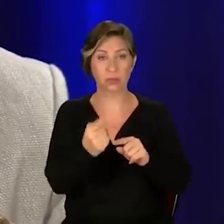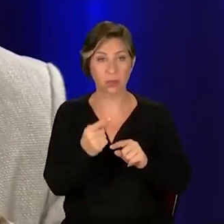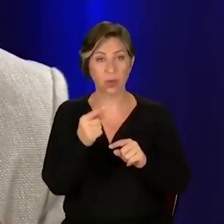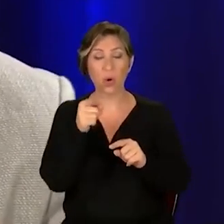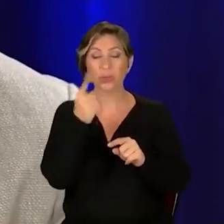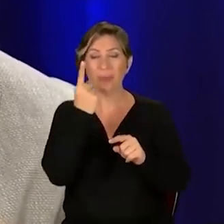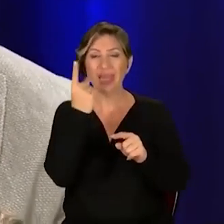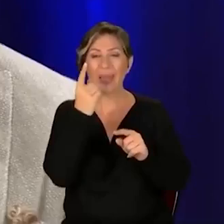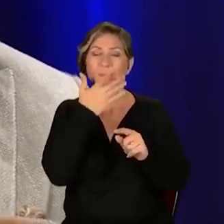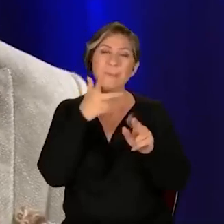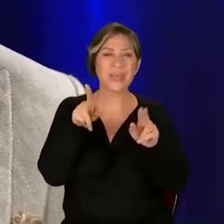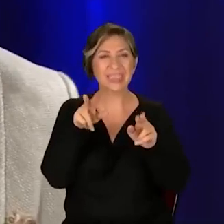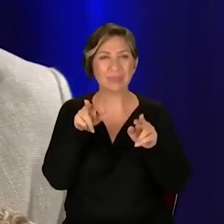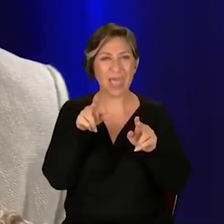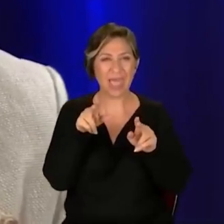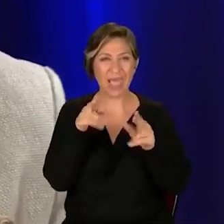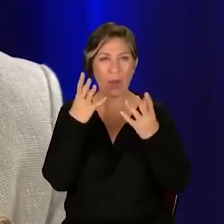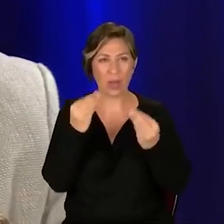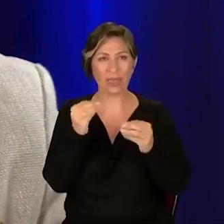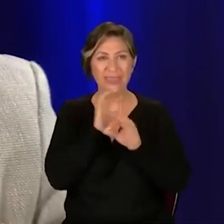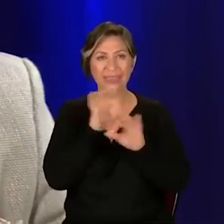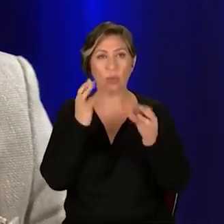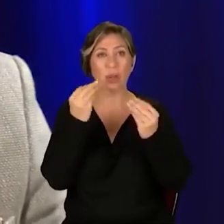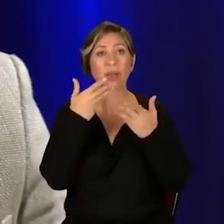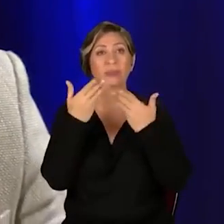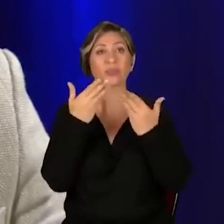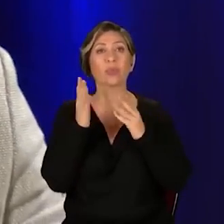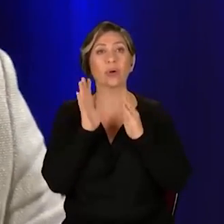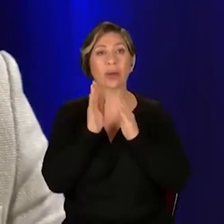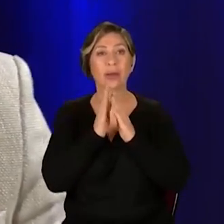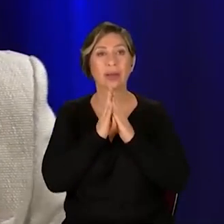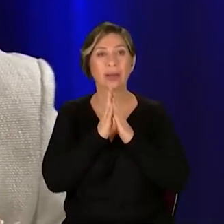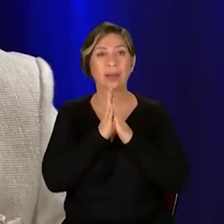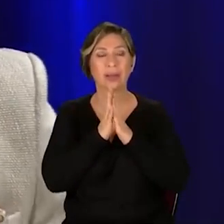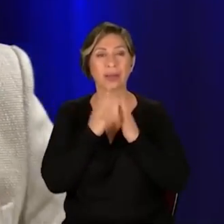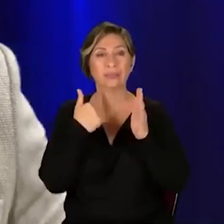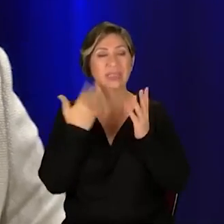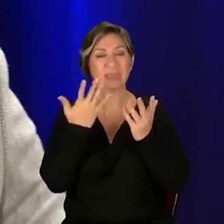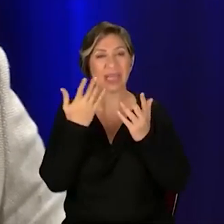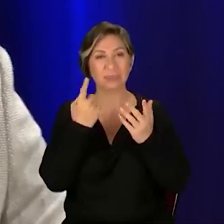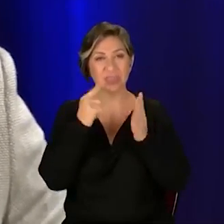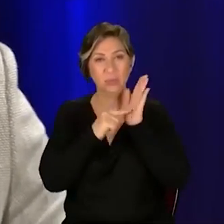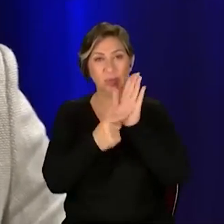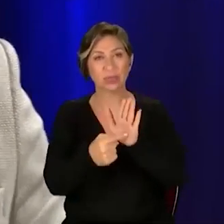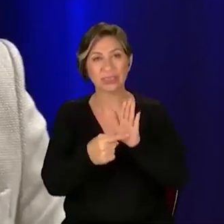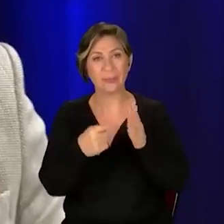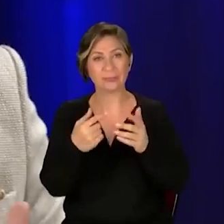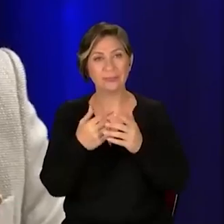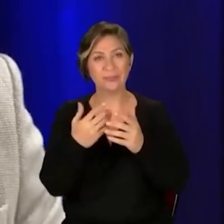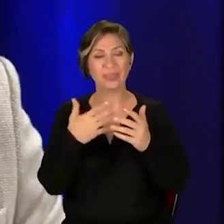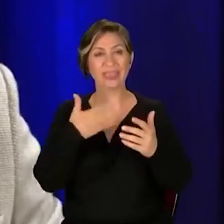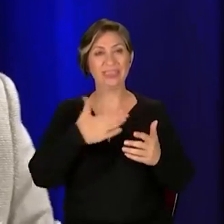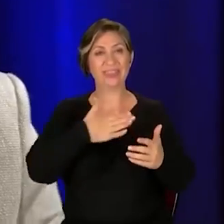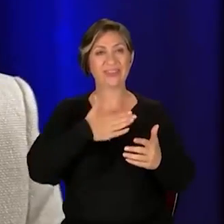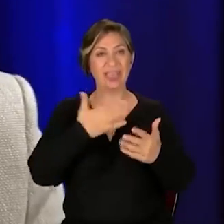bir çeşit metafor, yani fizyolojik olarak tam anlatmıyor yani. Hayır, ben zaten ama hani bize diyorum. Mesela şeyi gösterse, mesela benim mesela nasıl